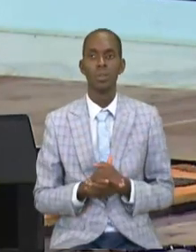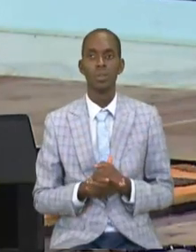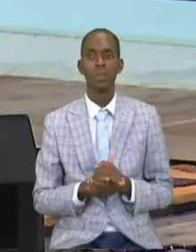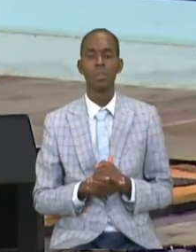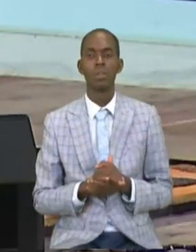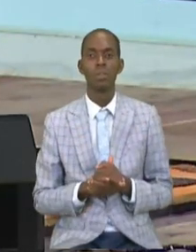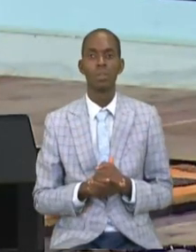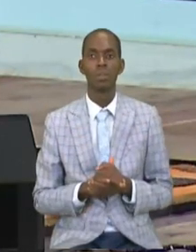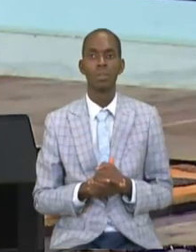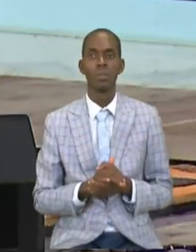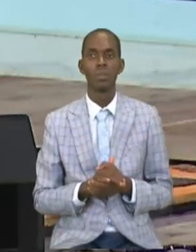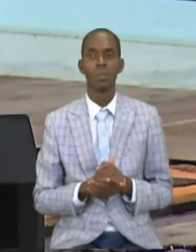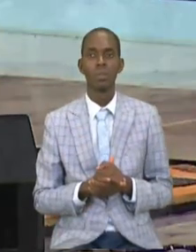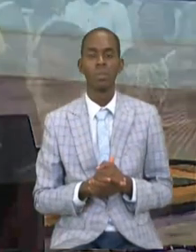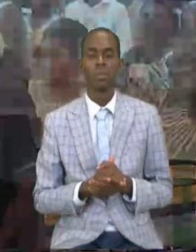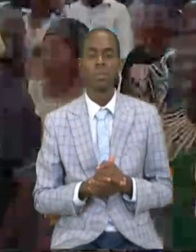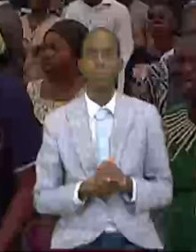vie.